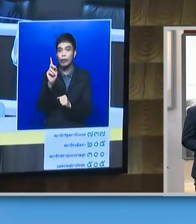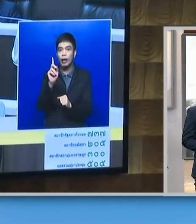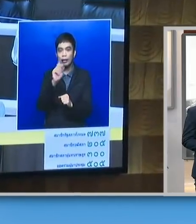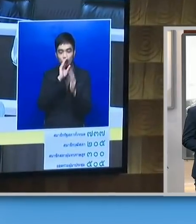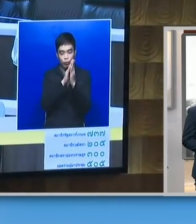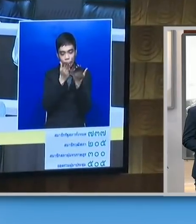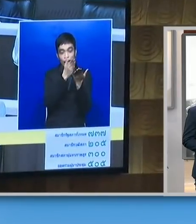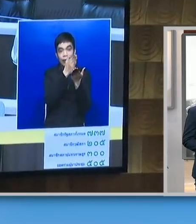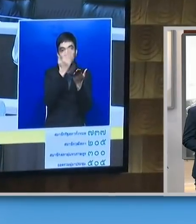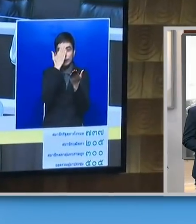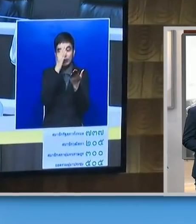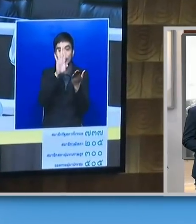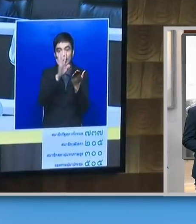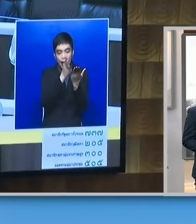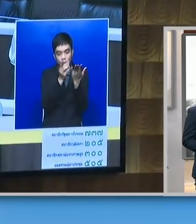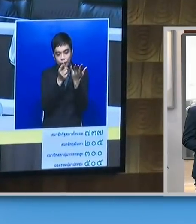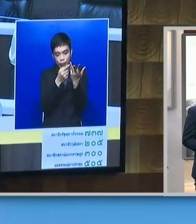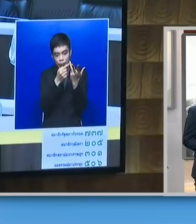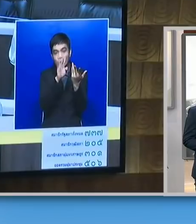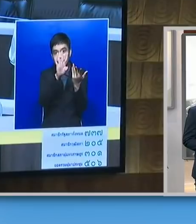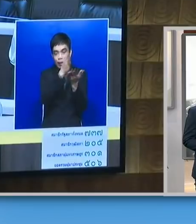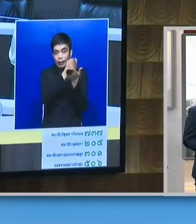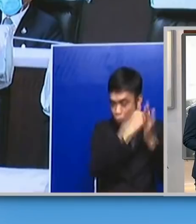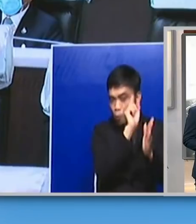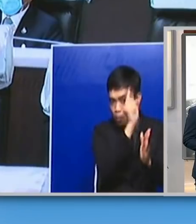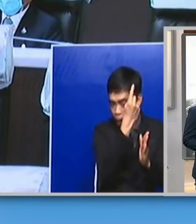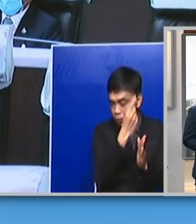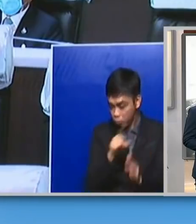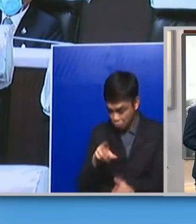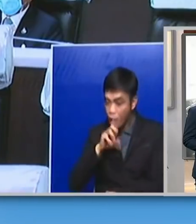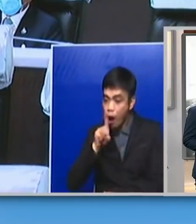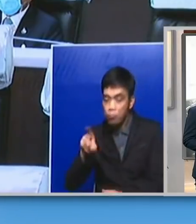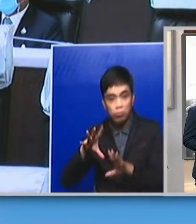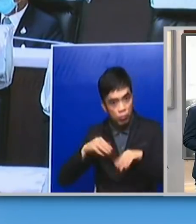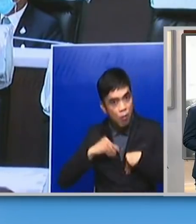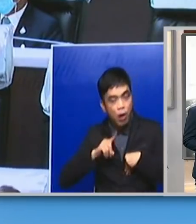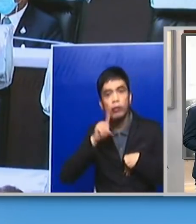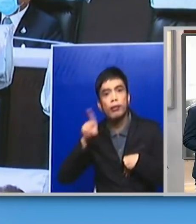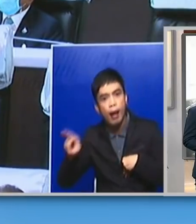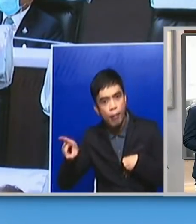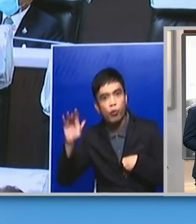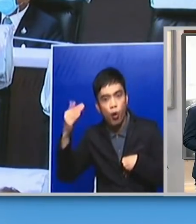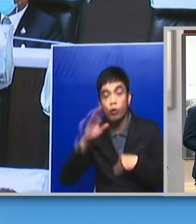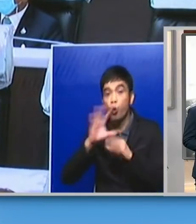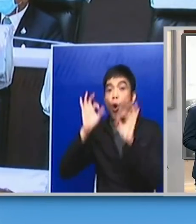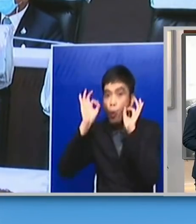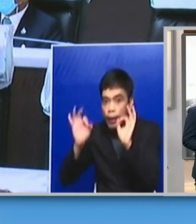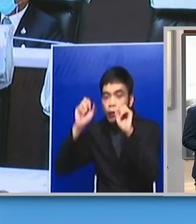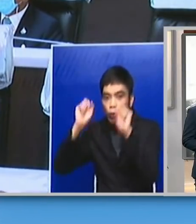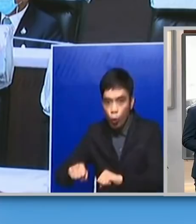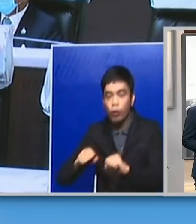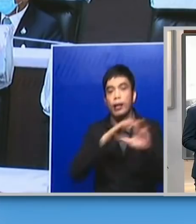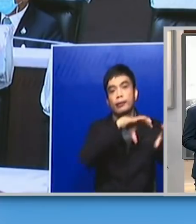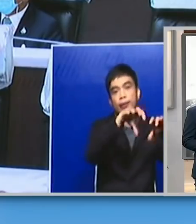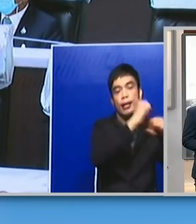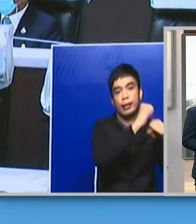สักครู่นี้ก็เหมือนกับการแชร์อำนาจลงมาจากครม.ก็ลงมาที่สภาก้าบนะครับจากครม.ก็ลงมาให้ประชาชนห้าหมื่น